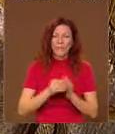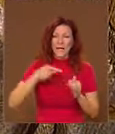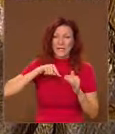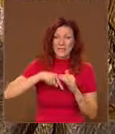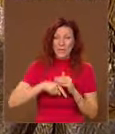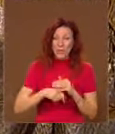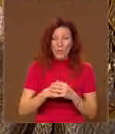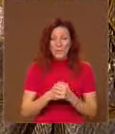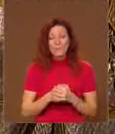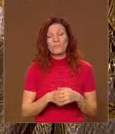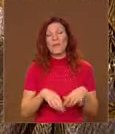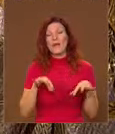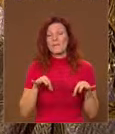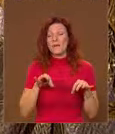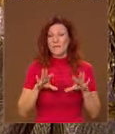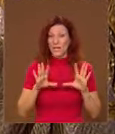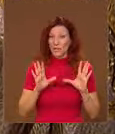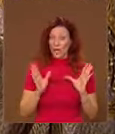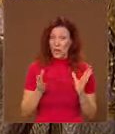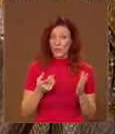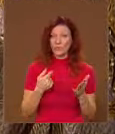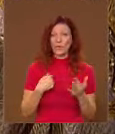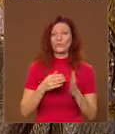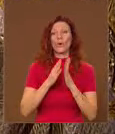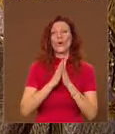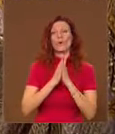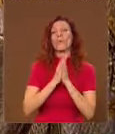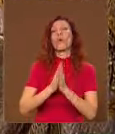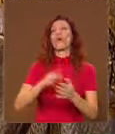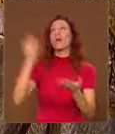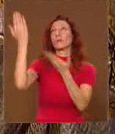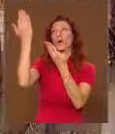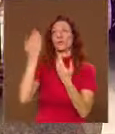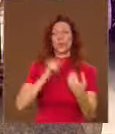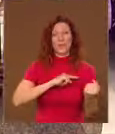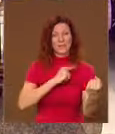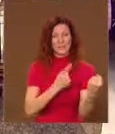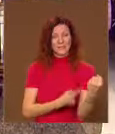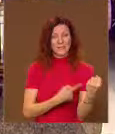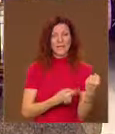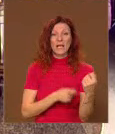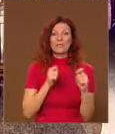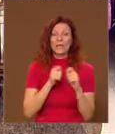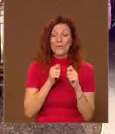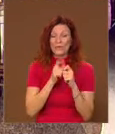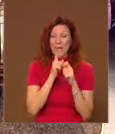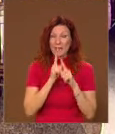в началото на тайно-извършителната част от Светата литургия.